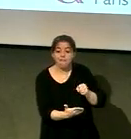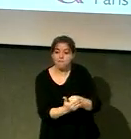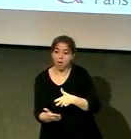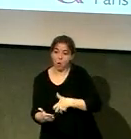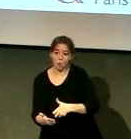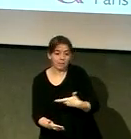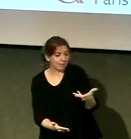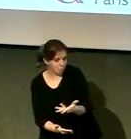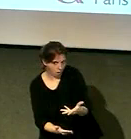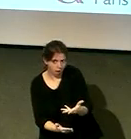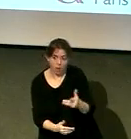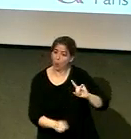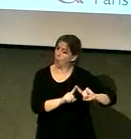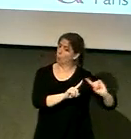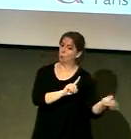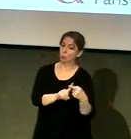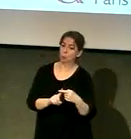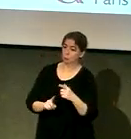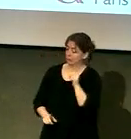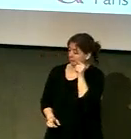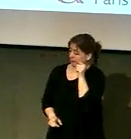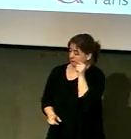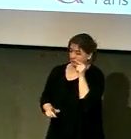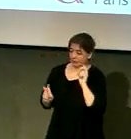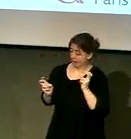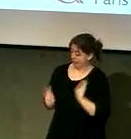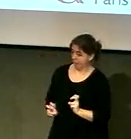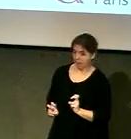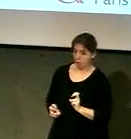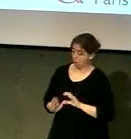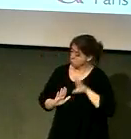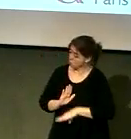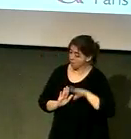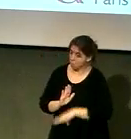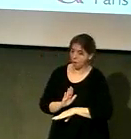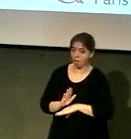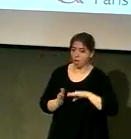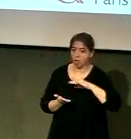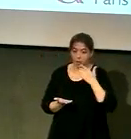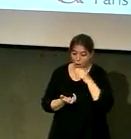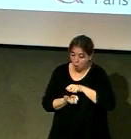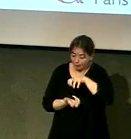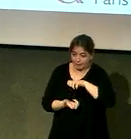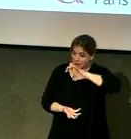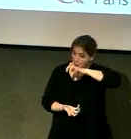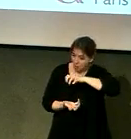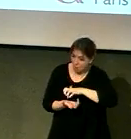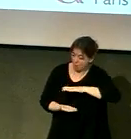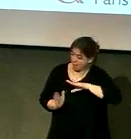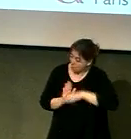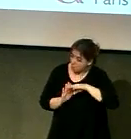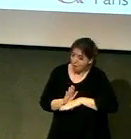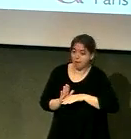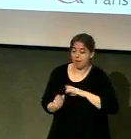avaient fait des efforts de réduction du nombre de produits, des quantités de chaque produit, etc. Mais on avait quand même